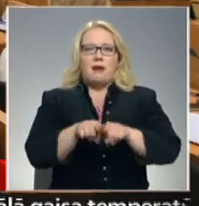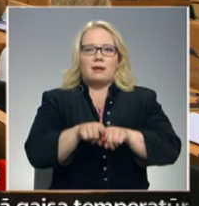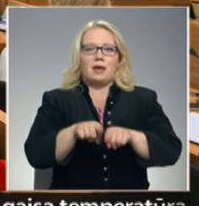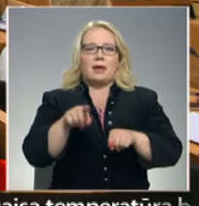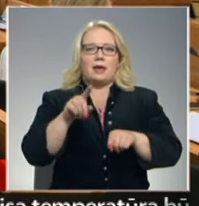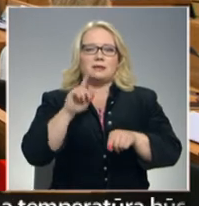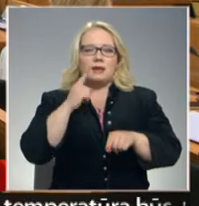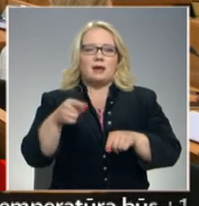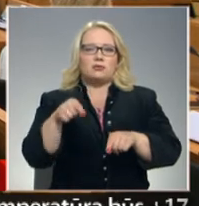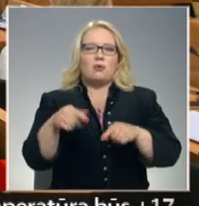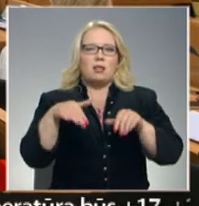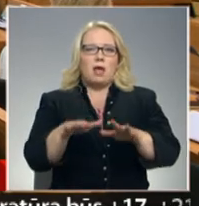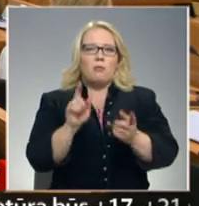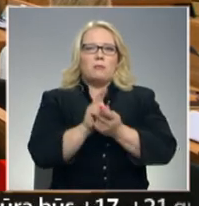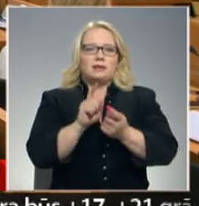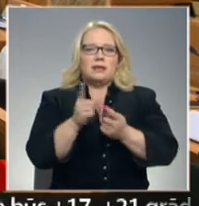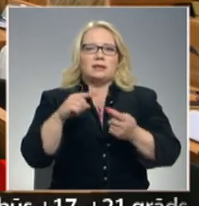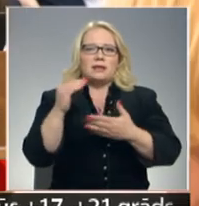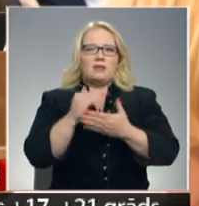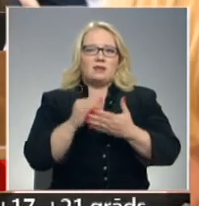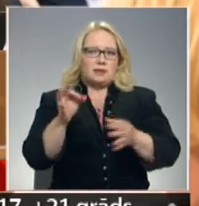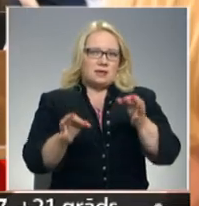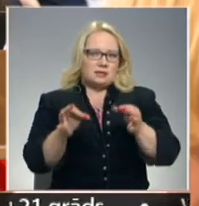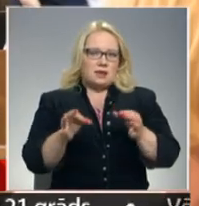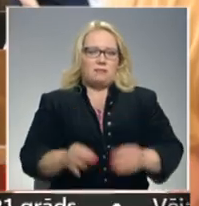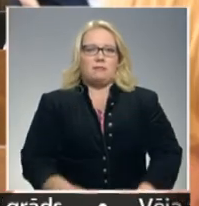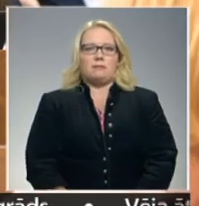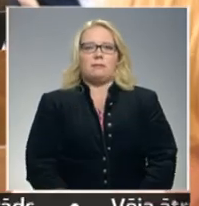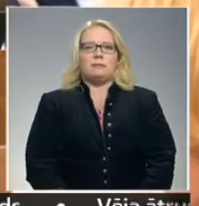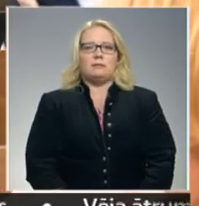neizslēdz iespēju šo domas lēmumu apstrīdēt Satversmes tiesā. Karls Roķis, Ivars Žepickis, Latvijas televīzija.